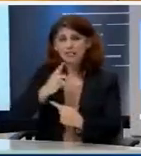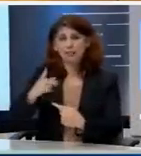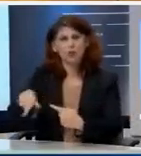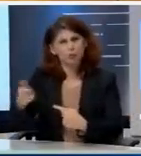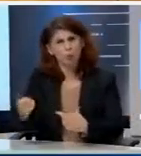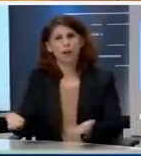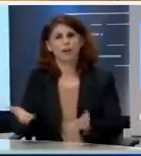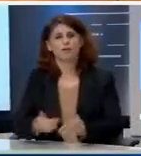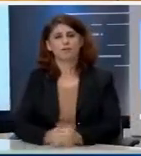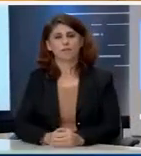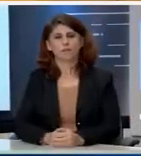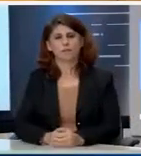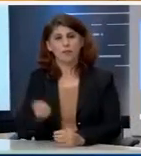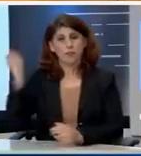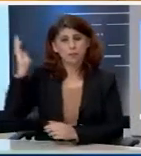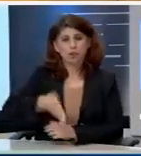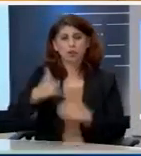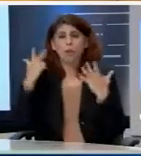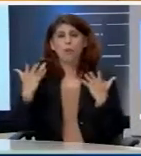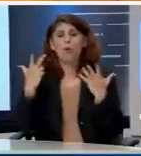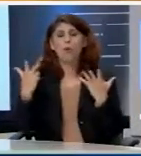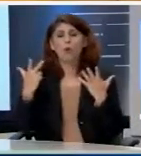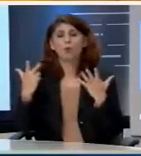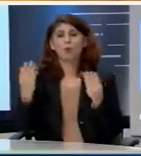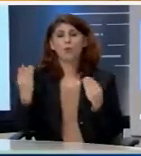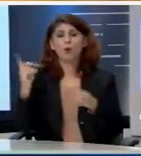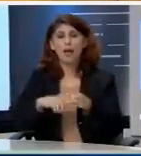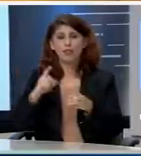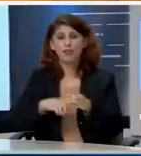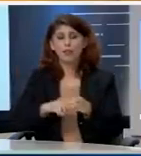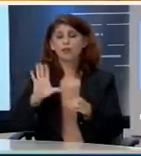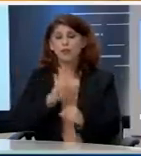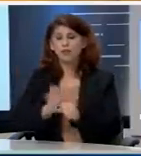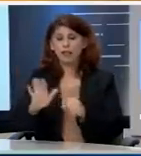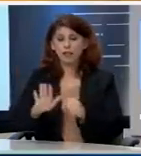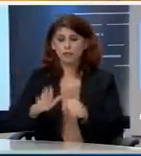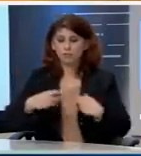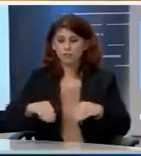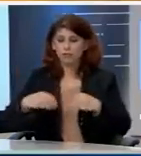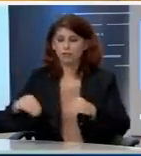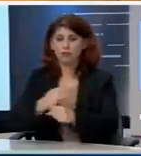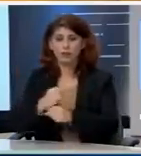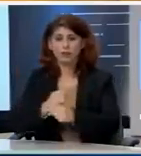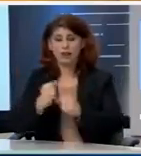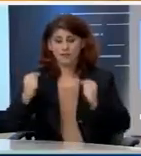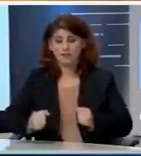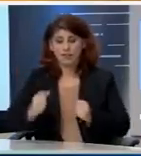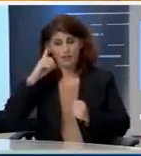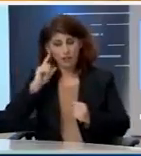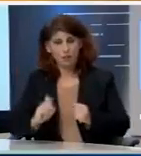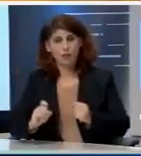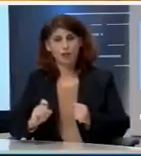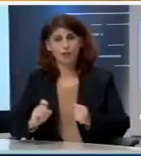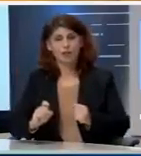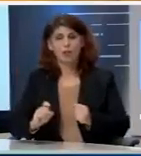έκανα όμως. Έβαλα πρόστιμα σε 8 πολυεθνικές εταιρείες για μη επαρκή τροφοδοσία. Δημιούργησα βάση δεδομένων